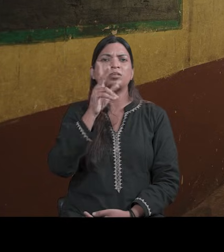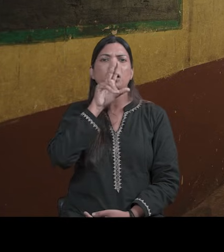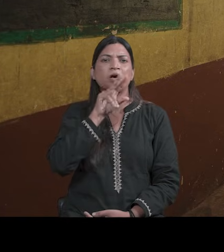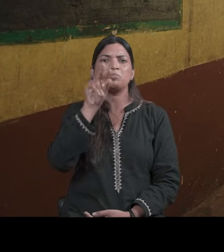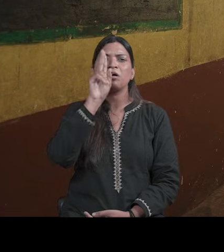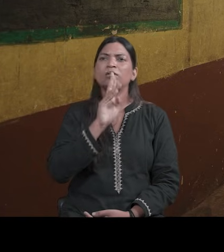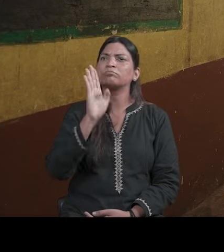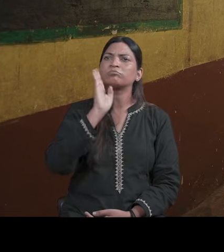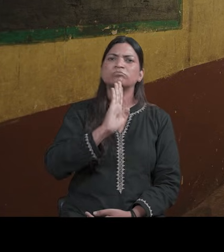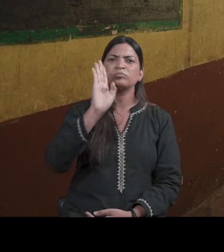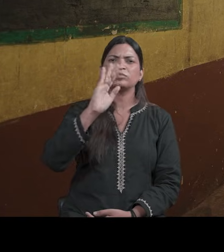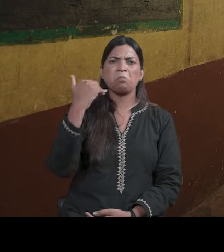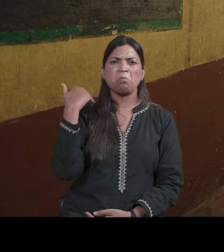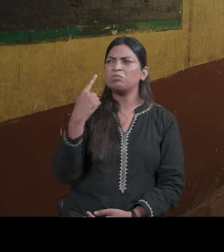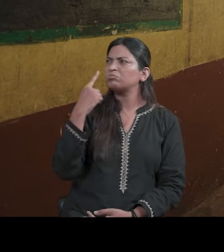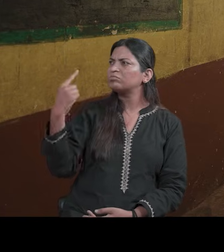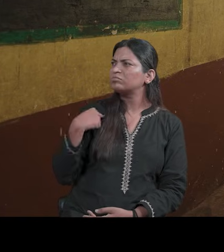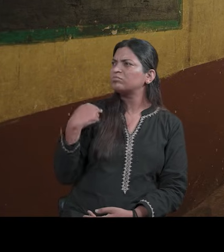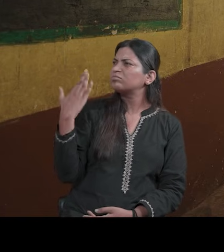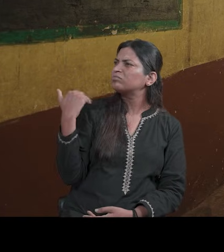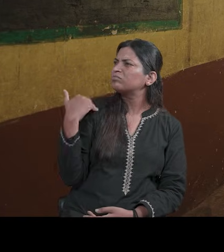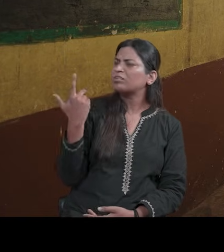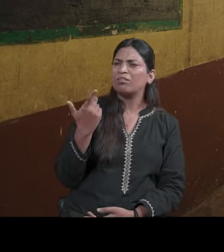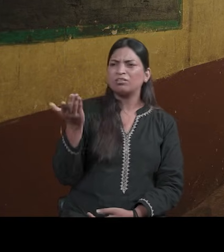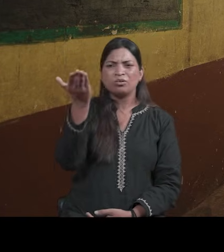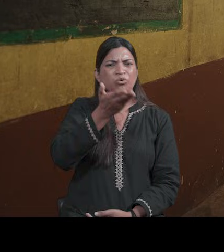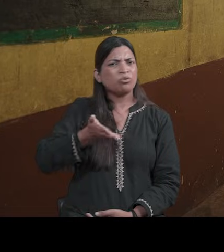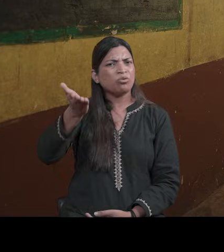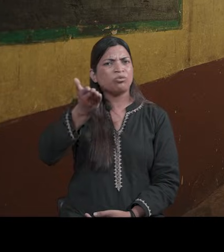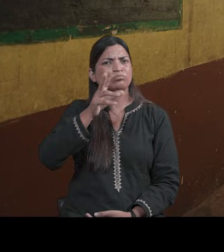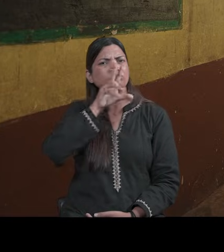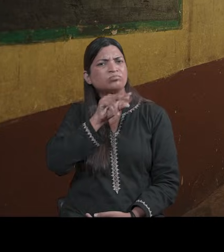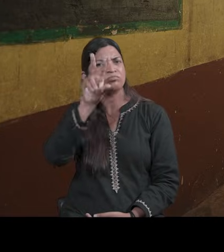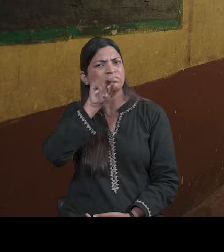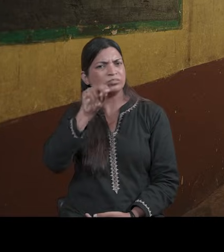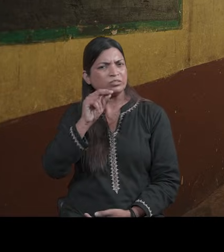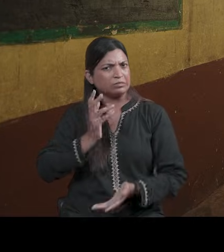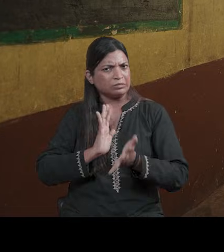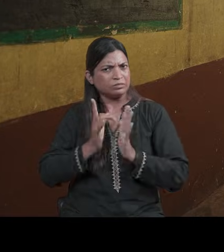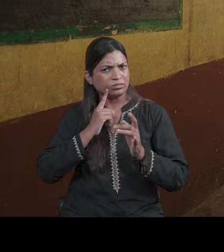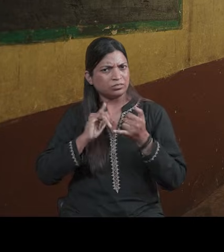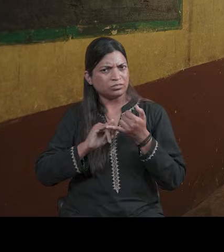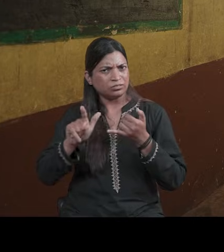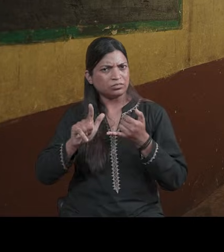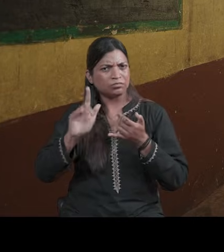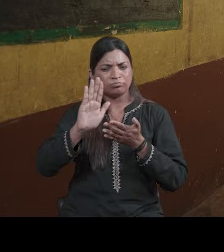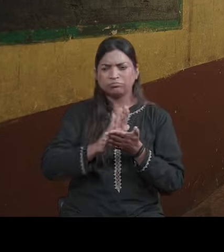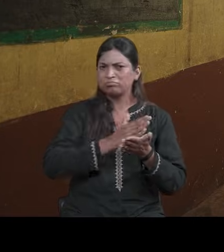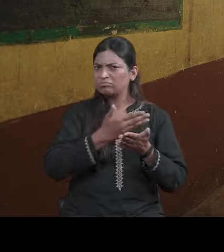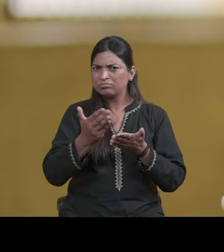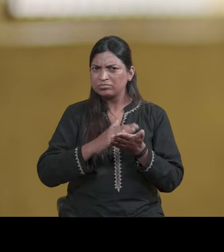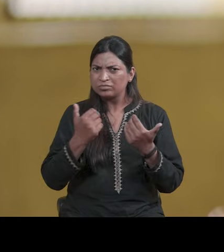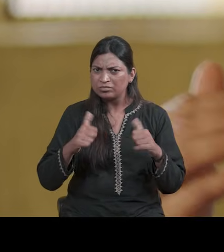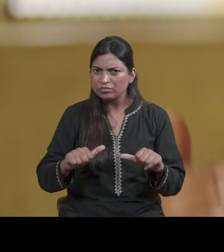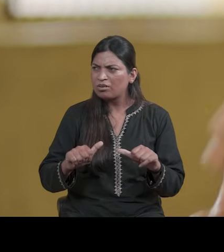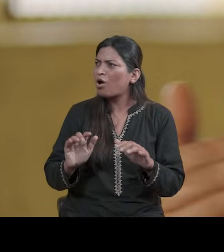था, इशारों में मुझे ऐसे छूता था, ये सब लोग मुंह से गा रहे हैं, हम इशारों में नहीं गा सकते क्या? तो मैंने कहा कि कैसे